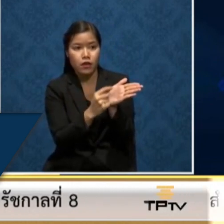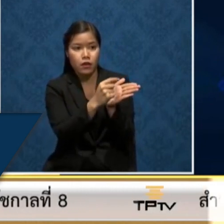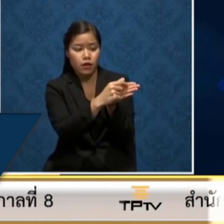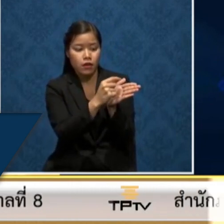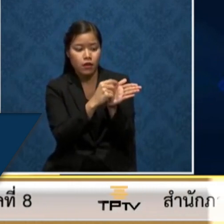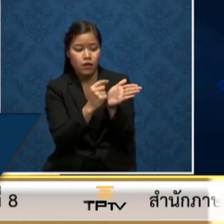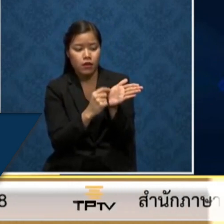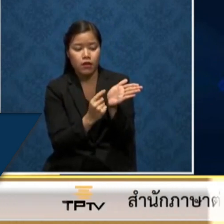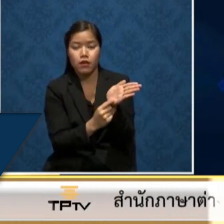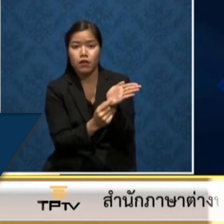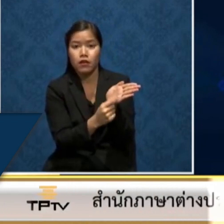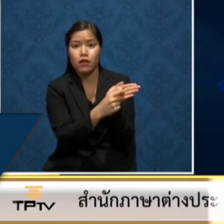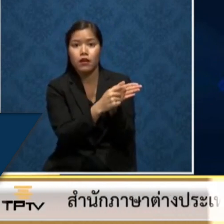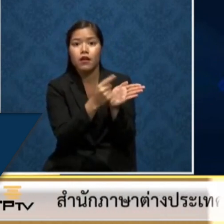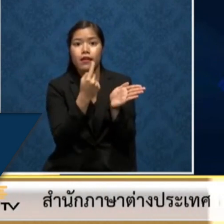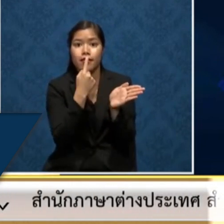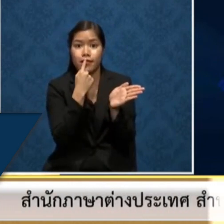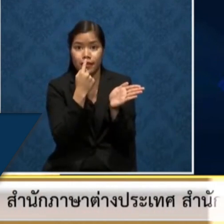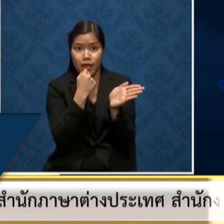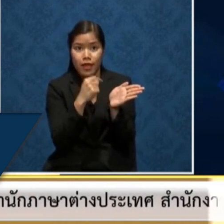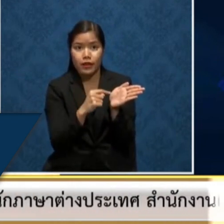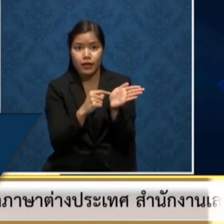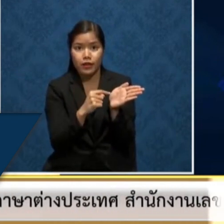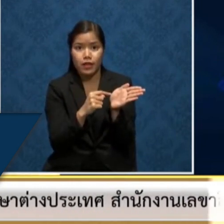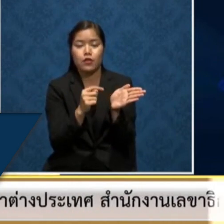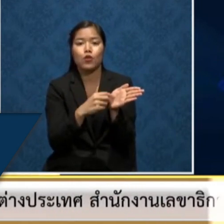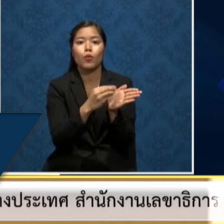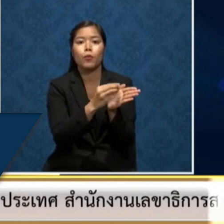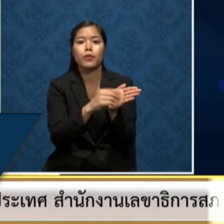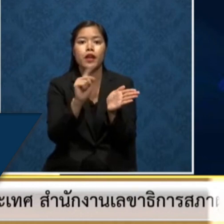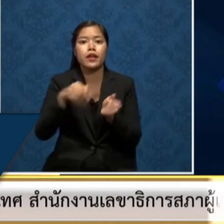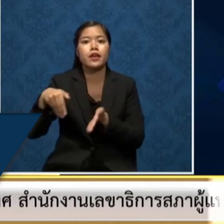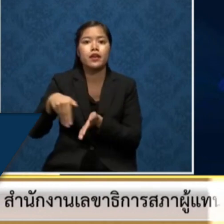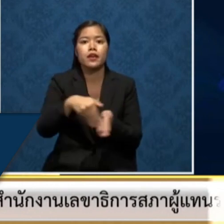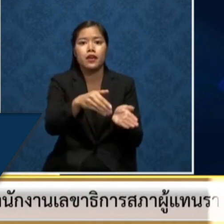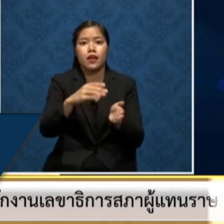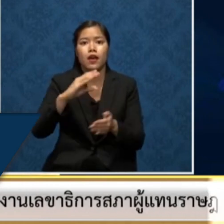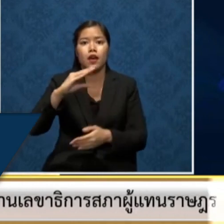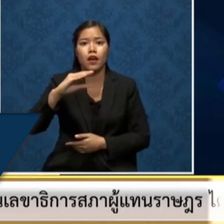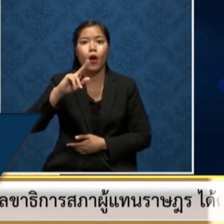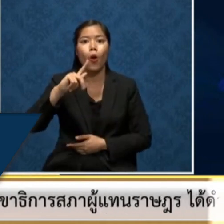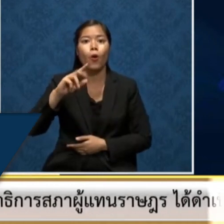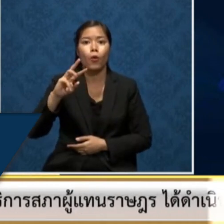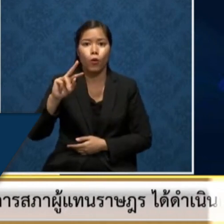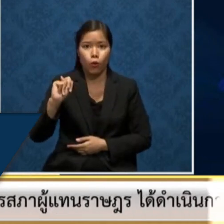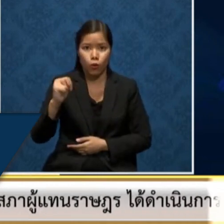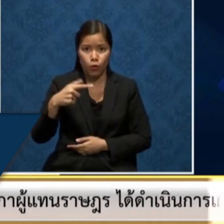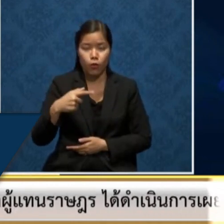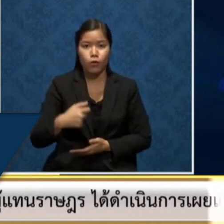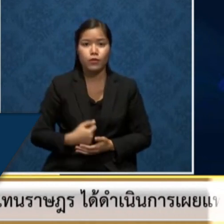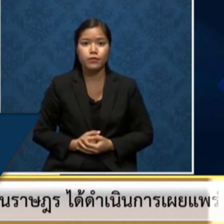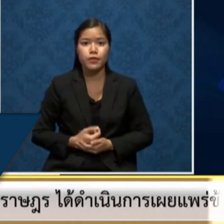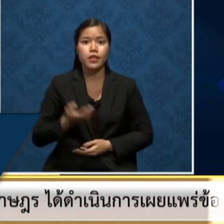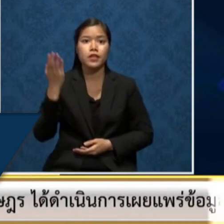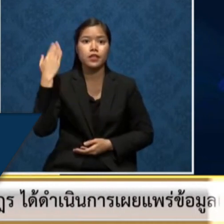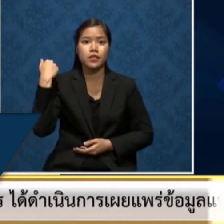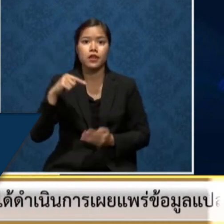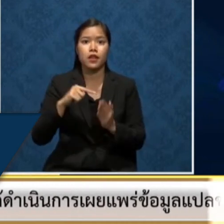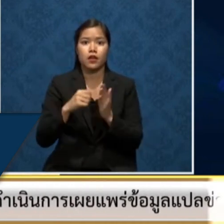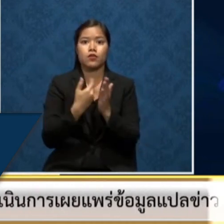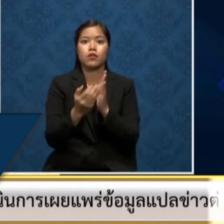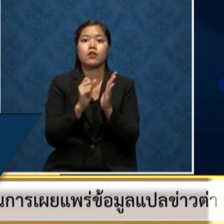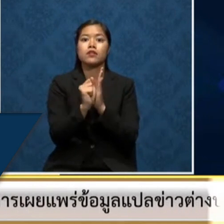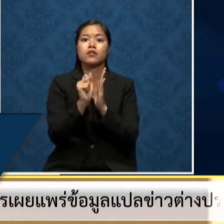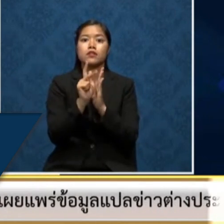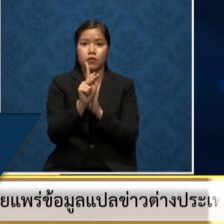ตัวในลุ่มน้ำหนองในลุ่มน้ำโขงนะครับท่านประธานครับล่าสุดเมื่อวานนี้ที่จังหวัดสกลนครขอ